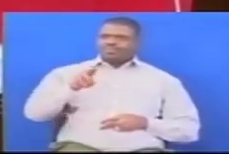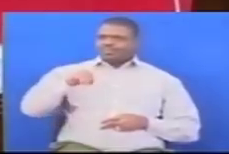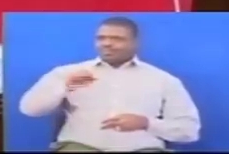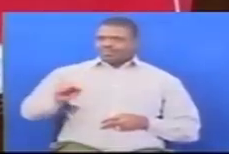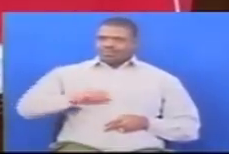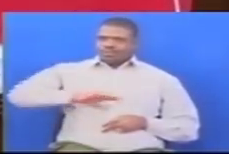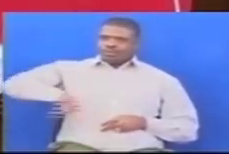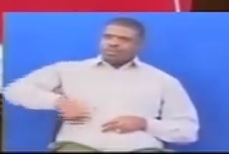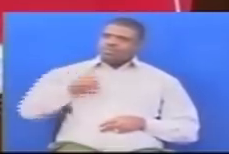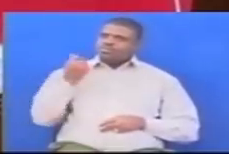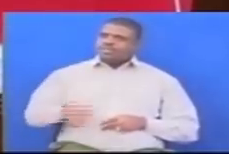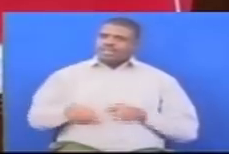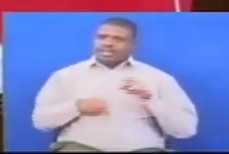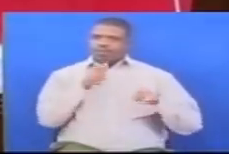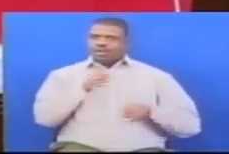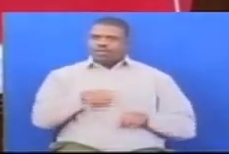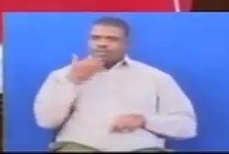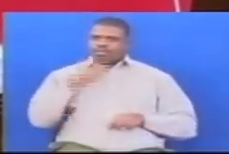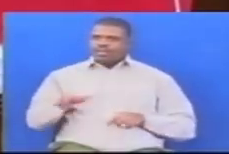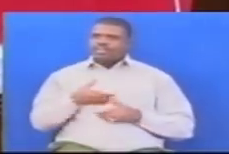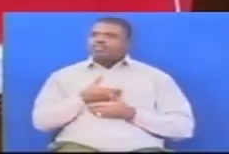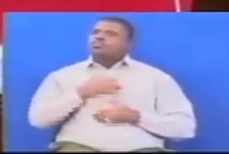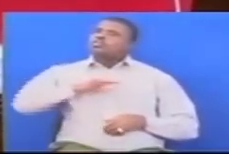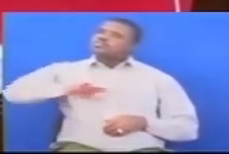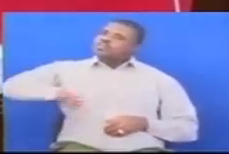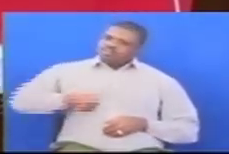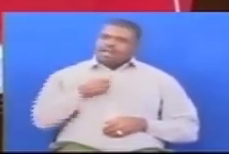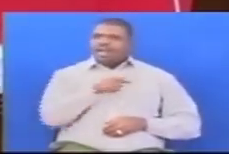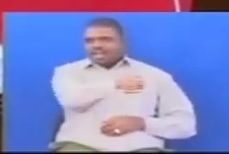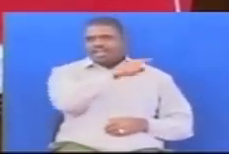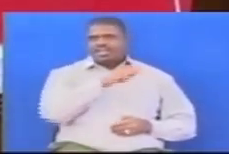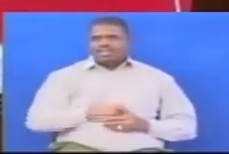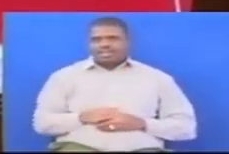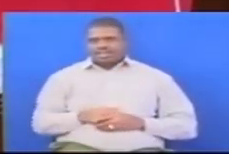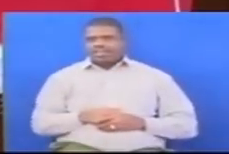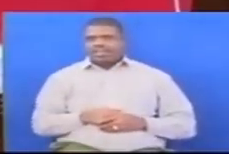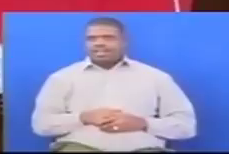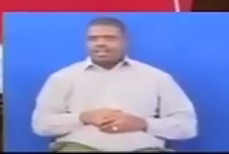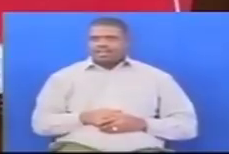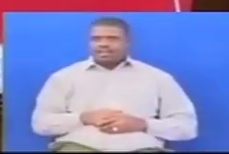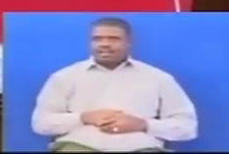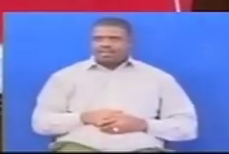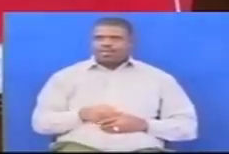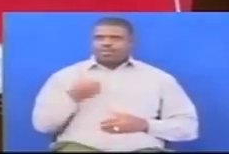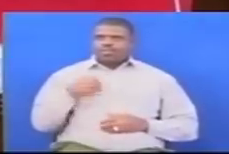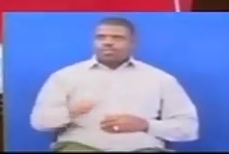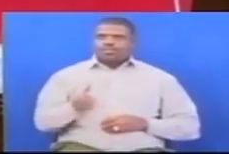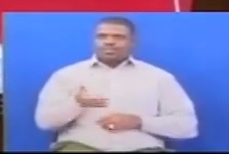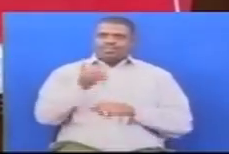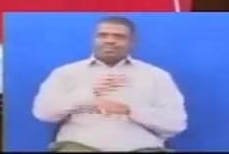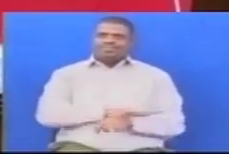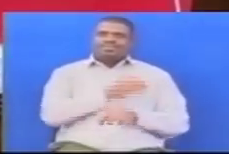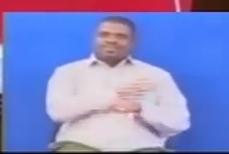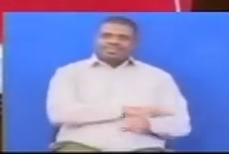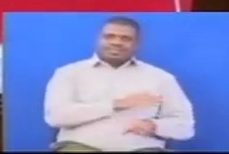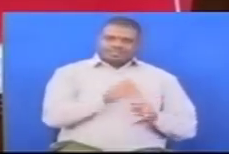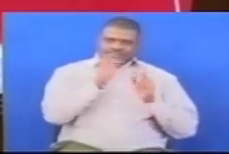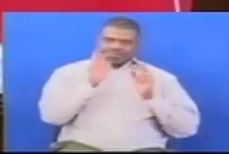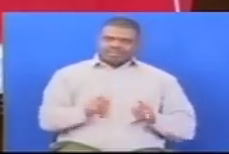Wameiba sana watu wa maji bila kuonea huruma, wameiba sana. Walikuwa mpeana kijomba kijomba tenda kama ufahamu